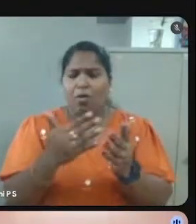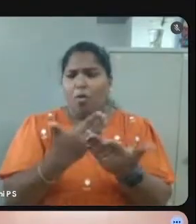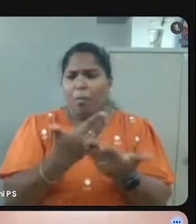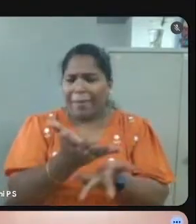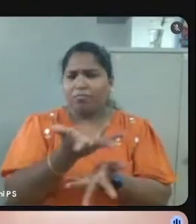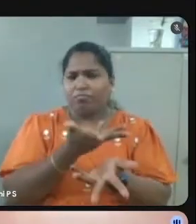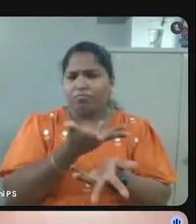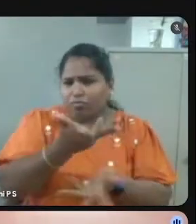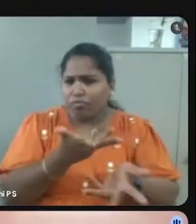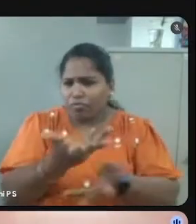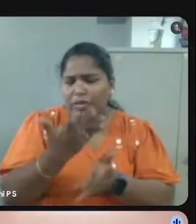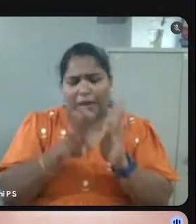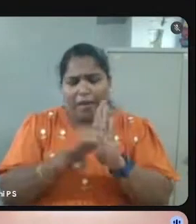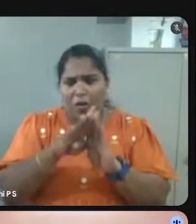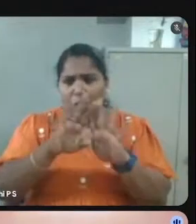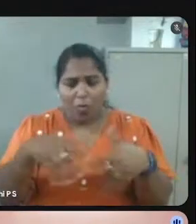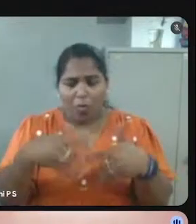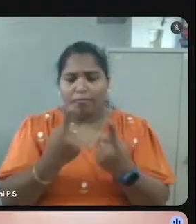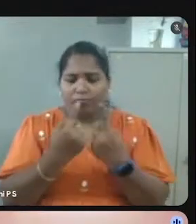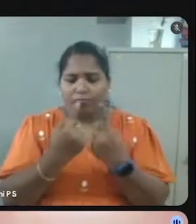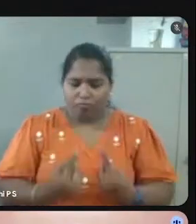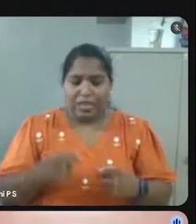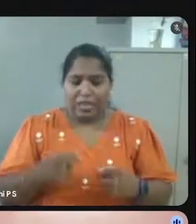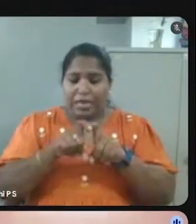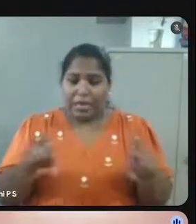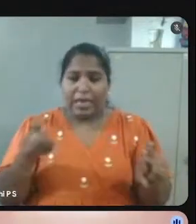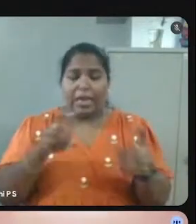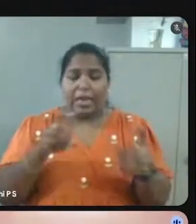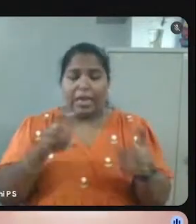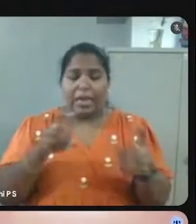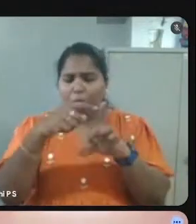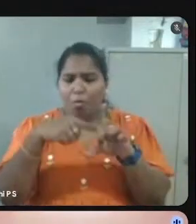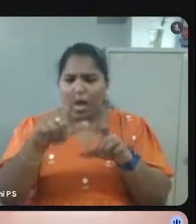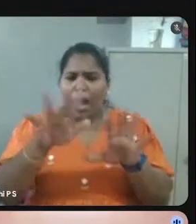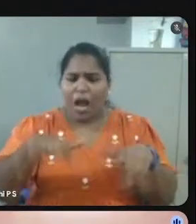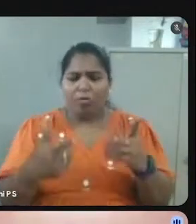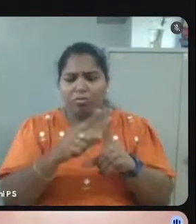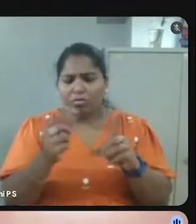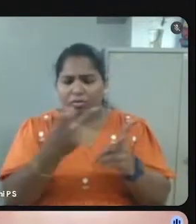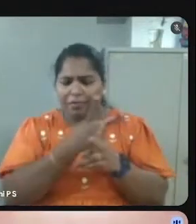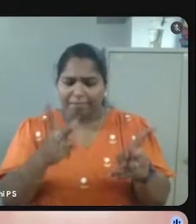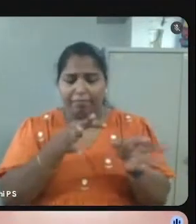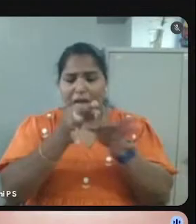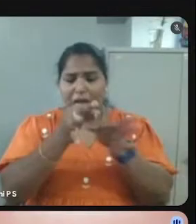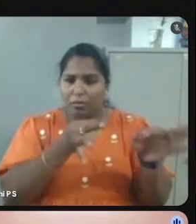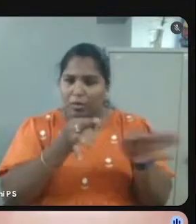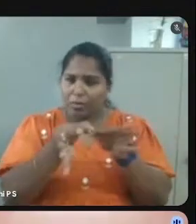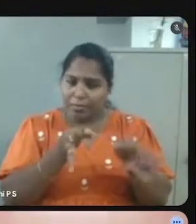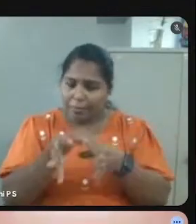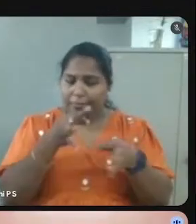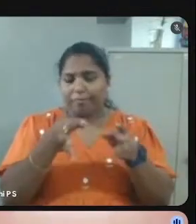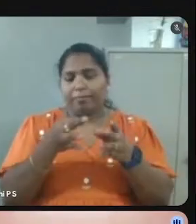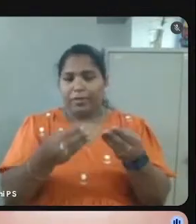ഇവാലുവേറ്റ് ചെയ്യും. അതിൽ പിന്നെ മോഡലായിട്ട് അവർക്കൊന്ന് പറഞ്ഞു കൊടുക്കും. ഇമ്പൾസ് കൺട്രോൾ നമുക്ക് ഇനി കണ്ടല്ലേ, നമുക്ക് അത് കണ്ടതുപോലെ എല്ലാ കാര്യങ്ങളും ഒന്ന് പറഞ്ഞു